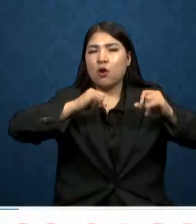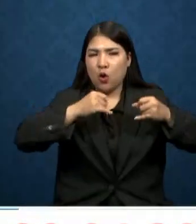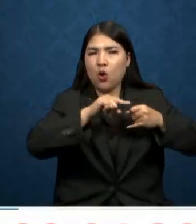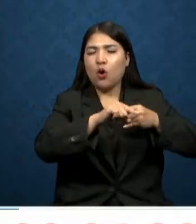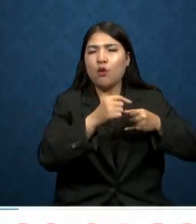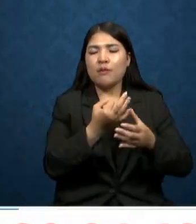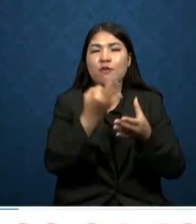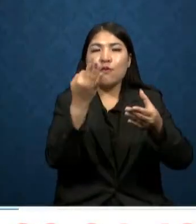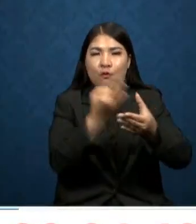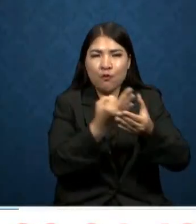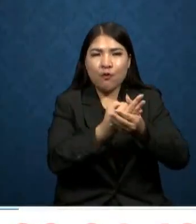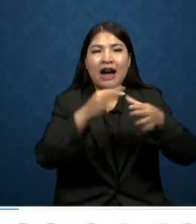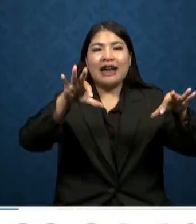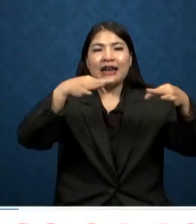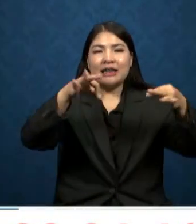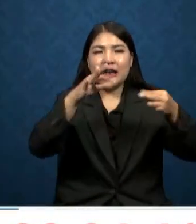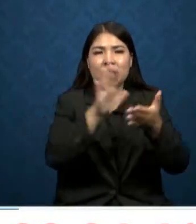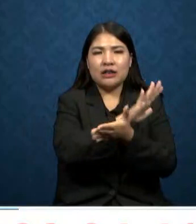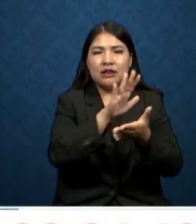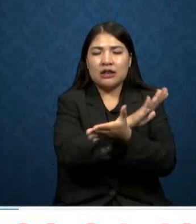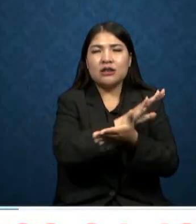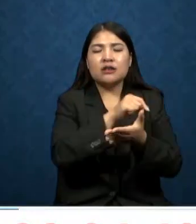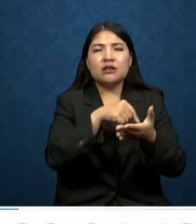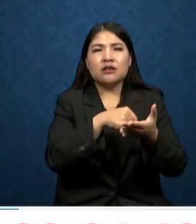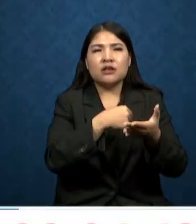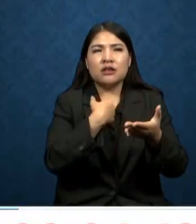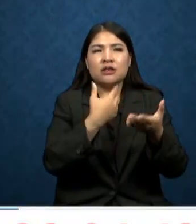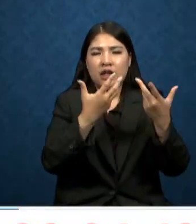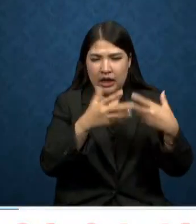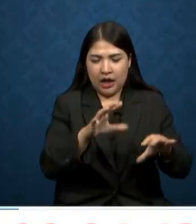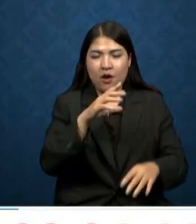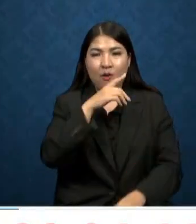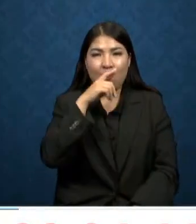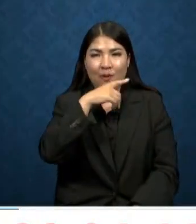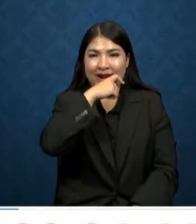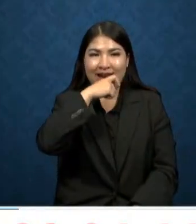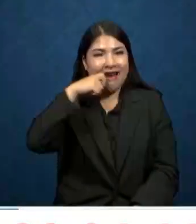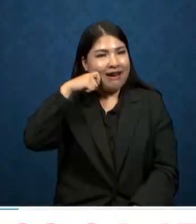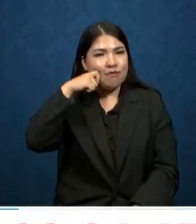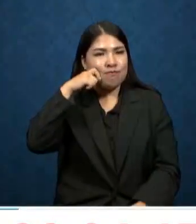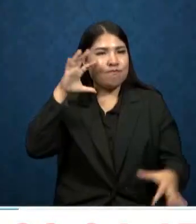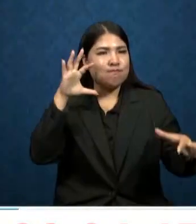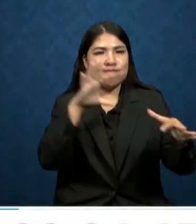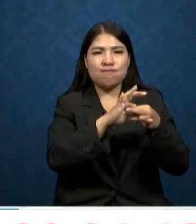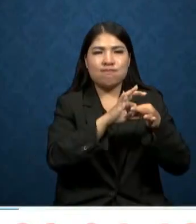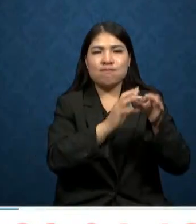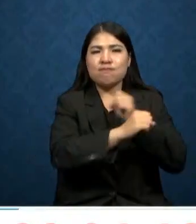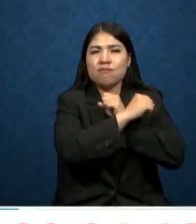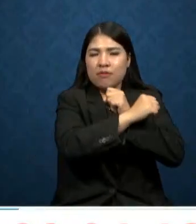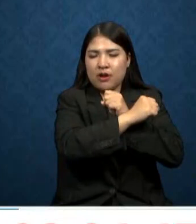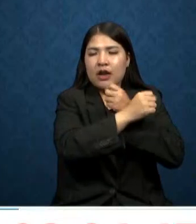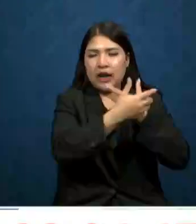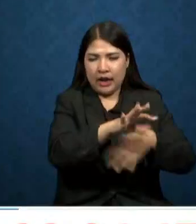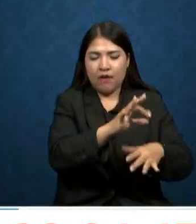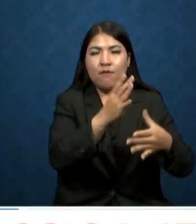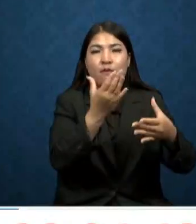ไฟล์เอกสารแล้วก็ล็อรหัสของเขไว้เองแล้วก็ส่งไฟล์ที่ล็อค